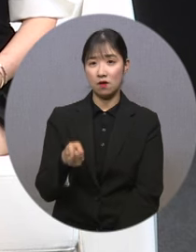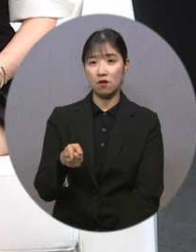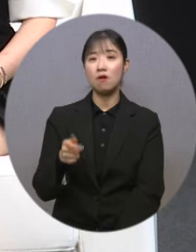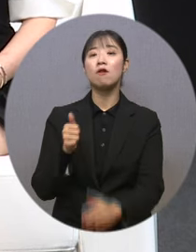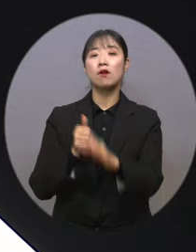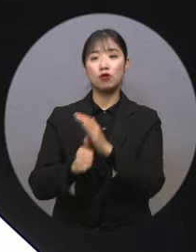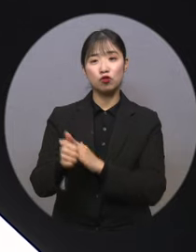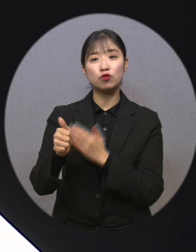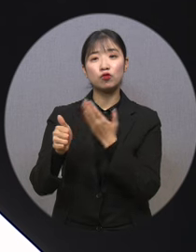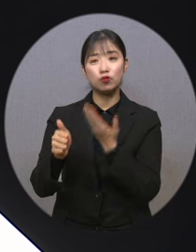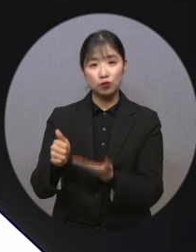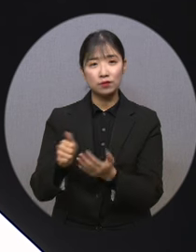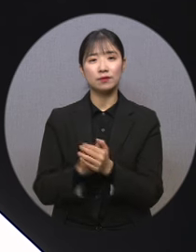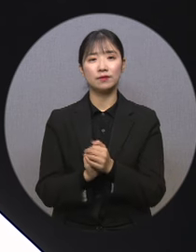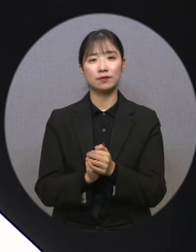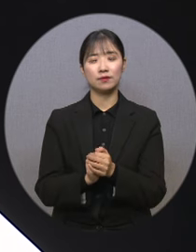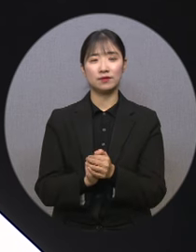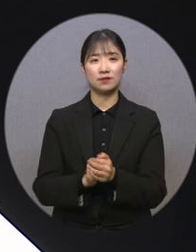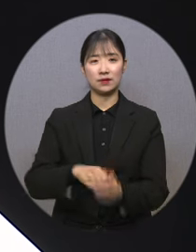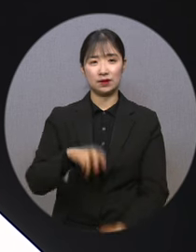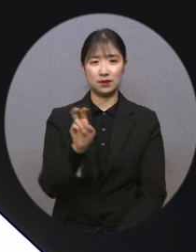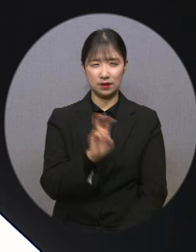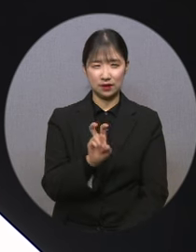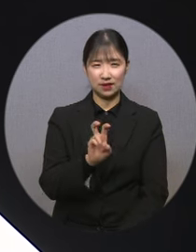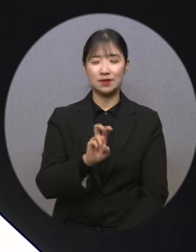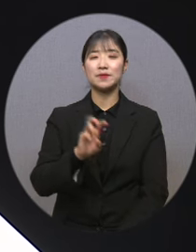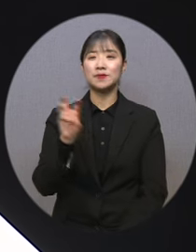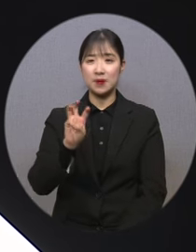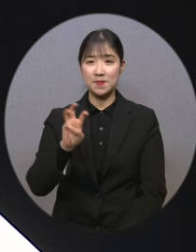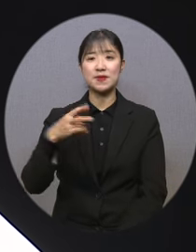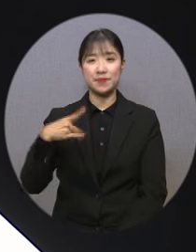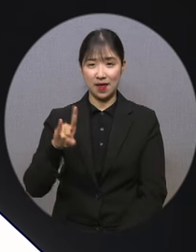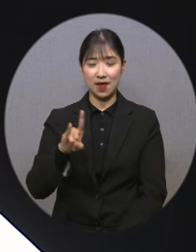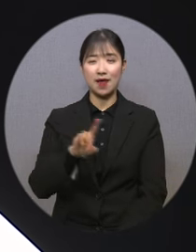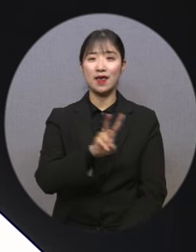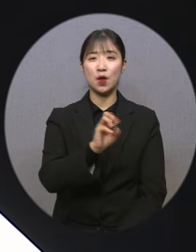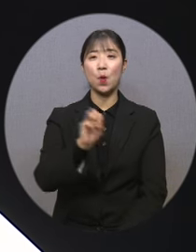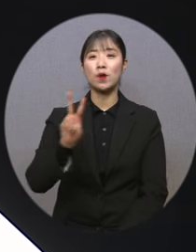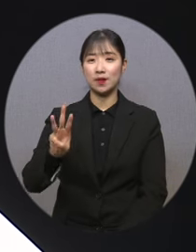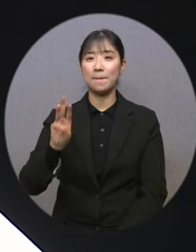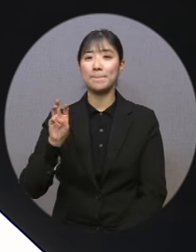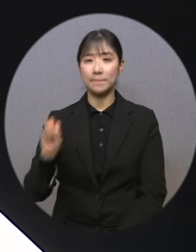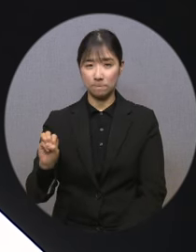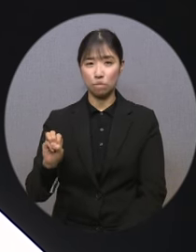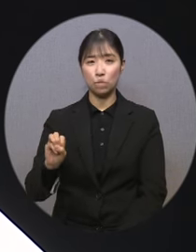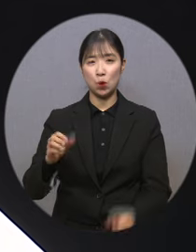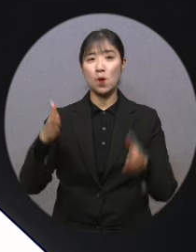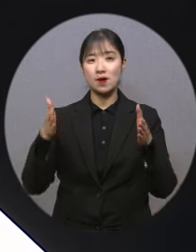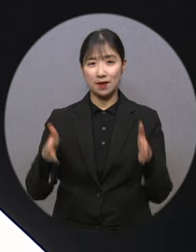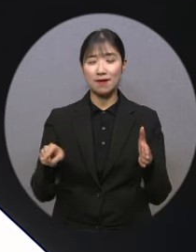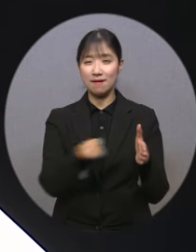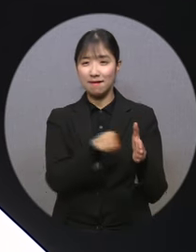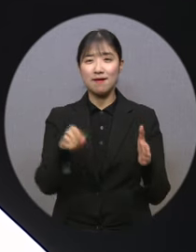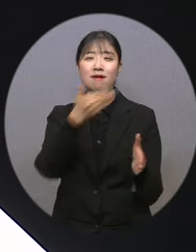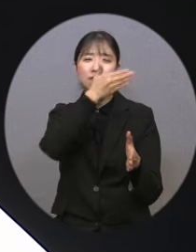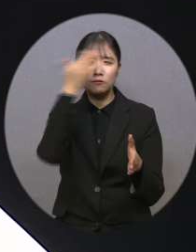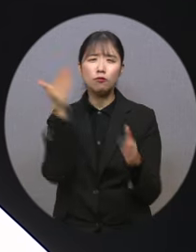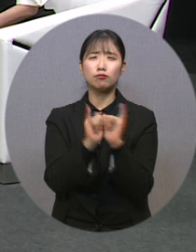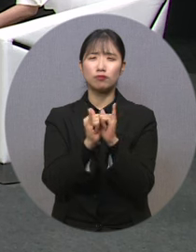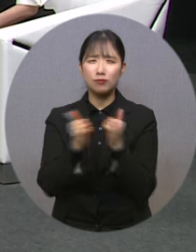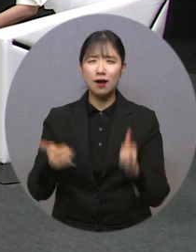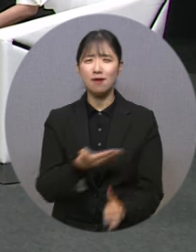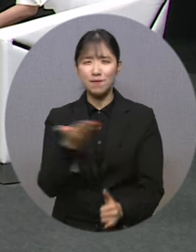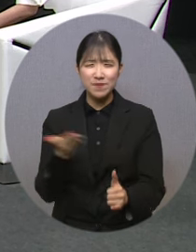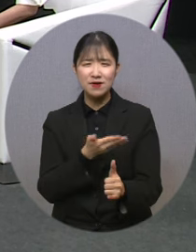계에서는 20 대 30 대 220 선거 에 3대 드의 청년층의 굉장히